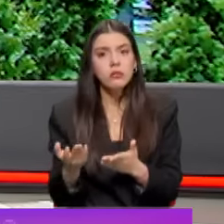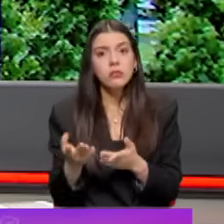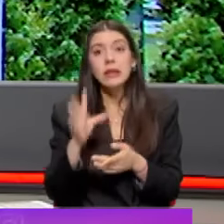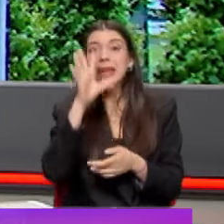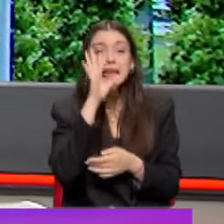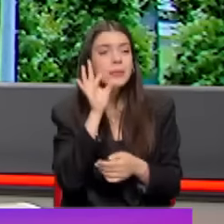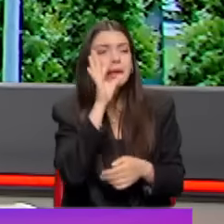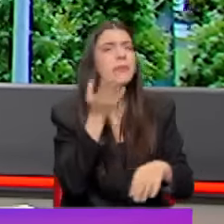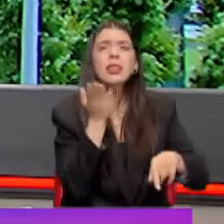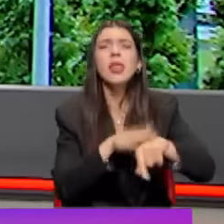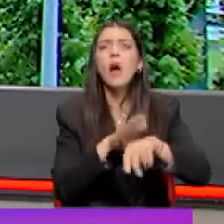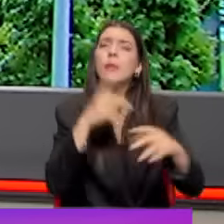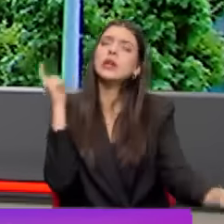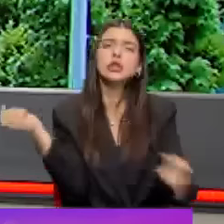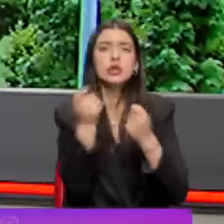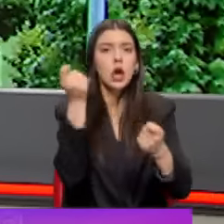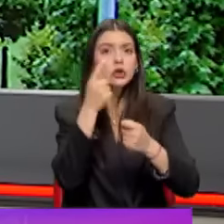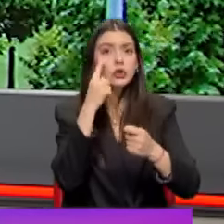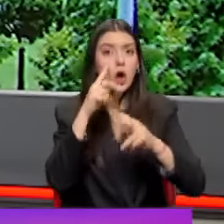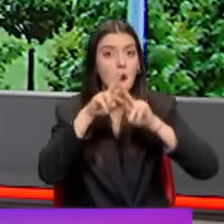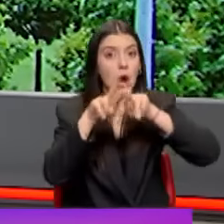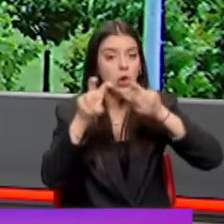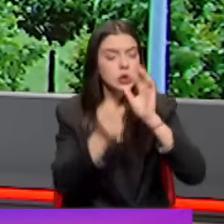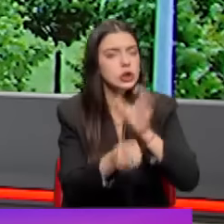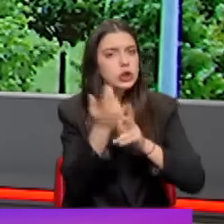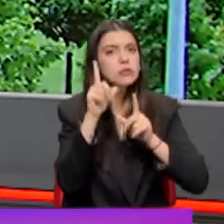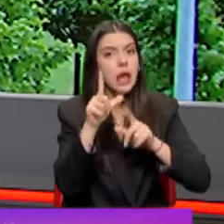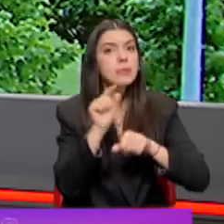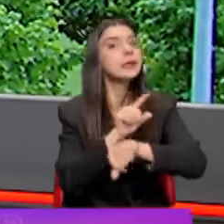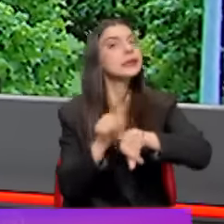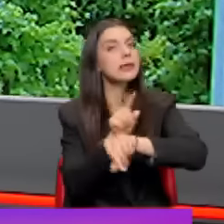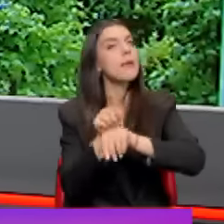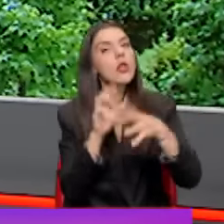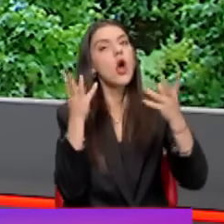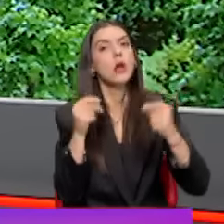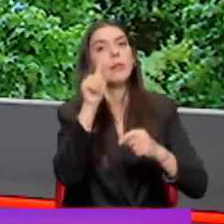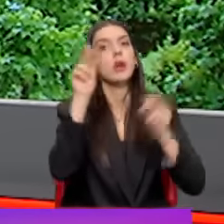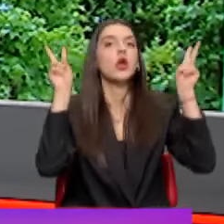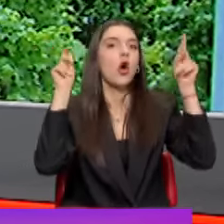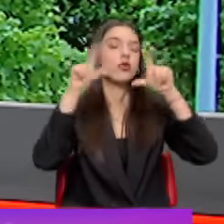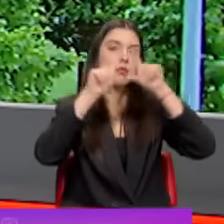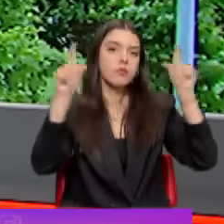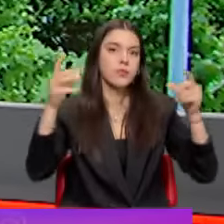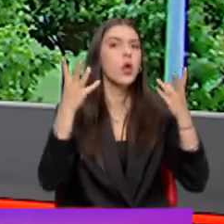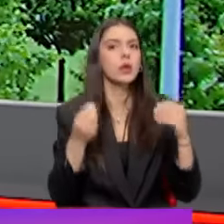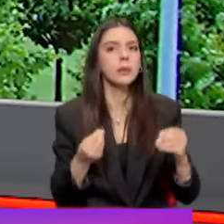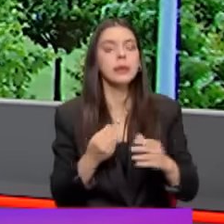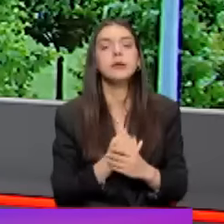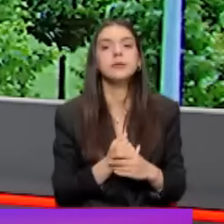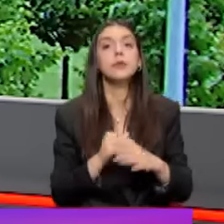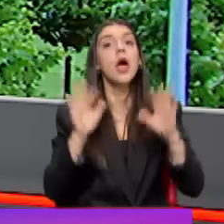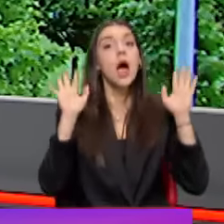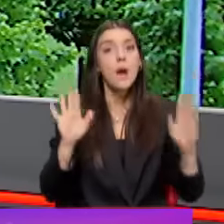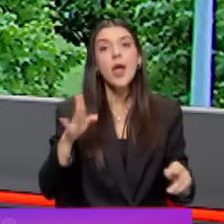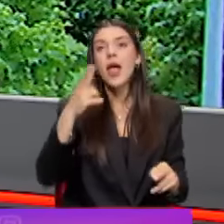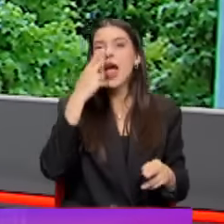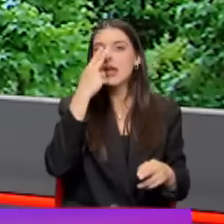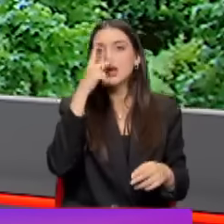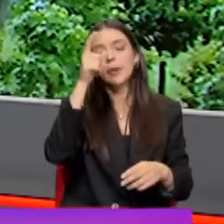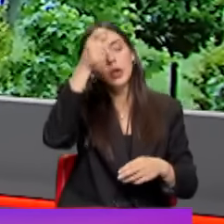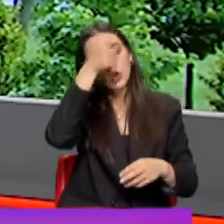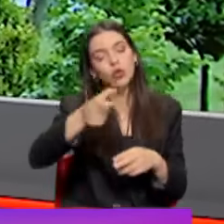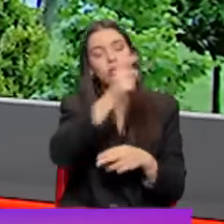kime ne yapmaya çalıştığını çözmek için sanırım zamana ihtiyaç duyduğumuz bir Konu başlığı bu ama Eee alışıldık da bir